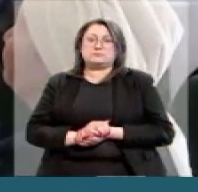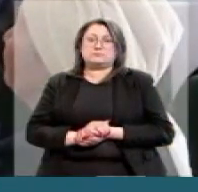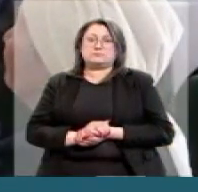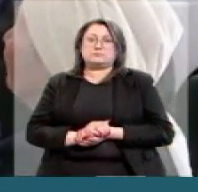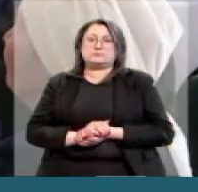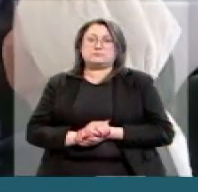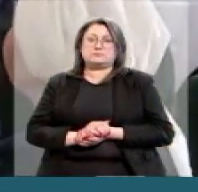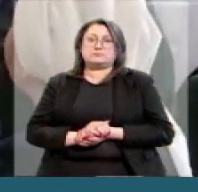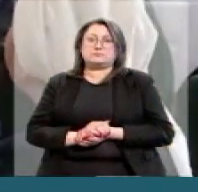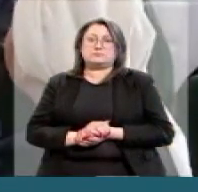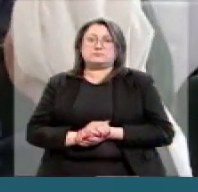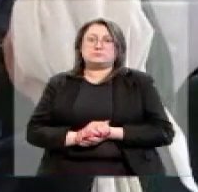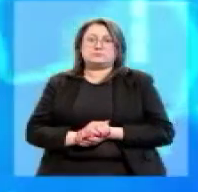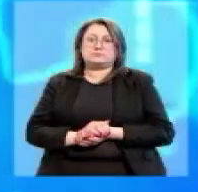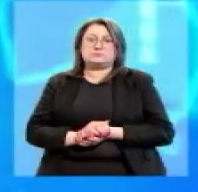Есенжігітов, Қостанай телеарнасы.